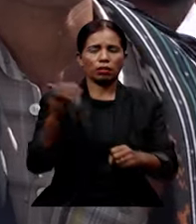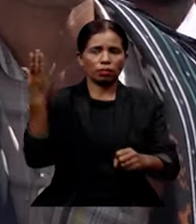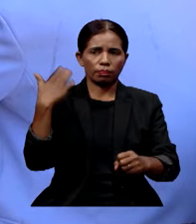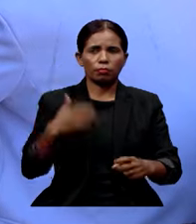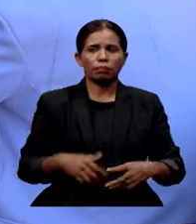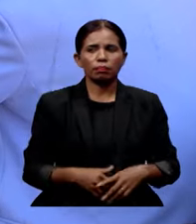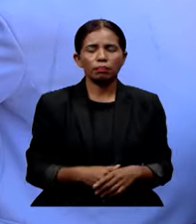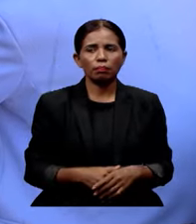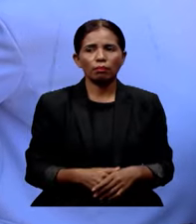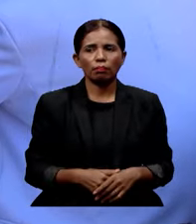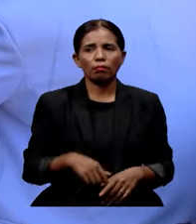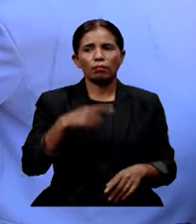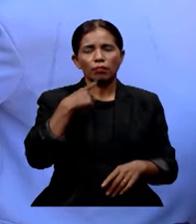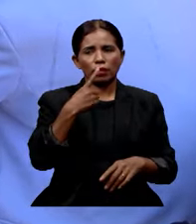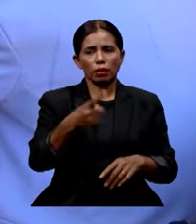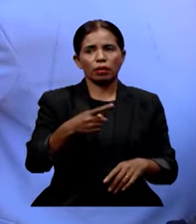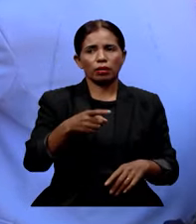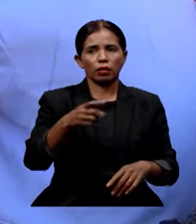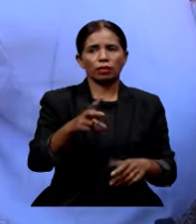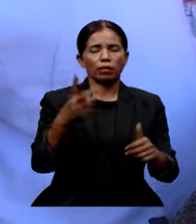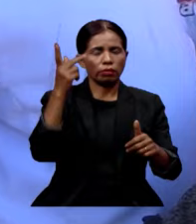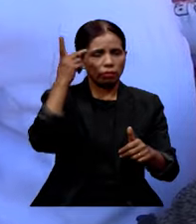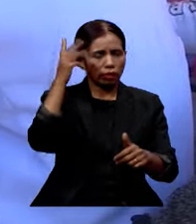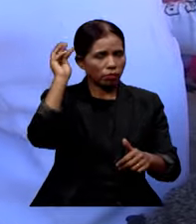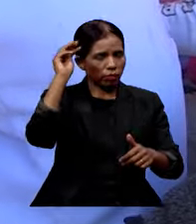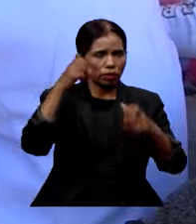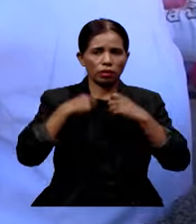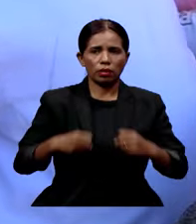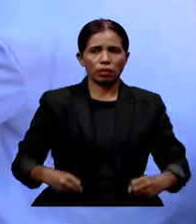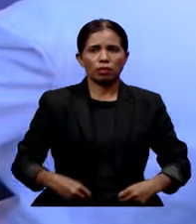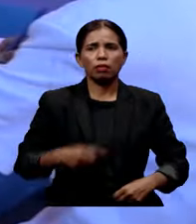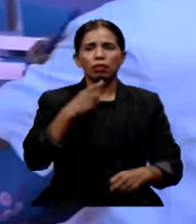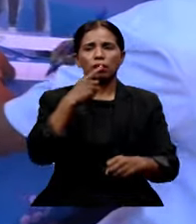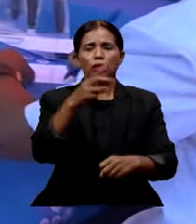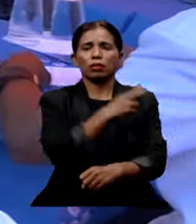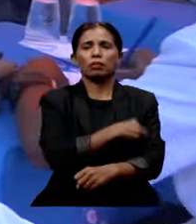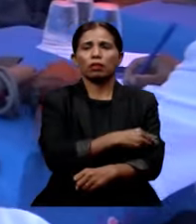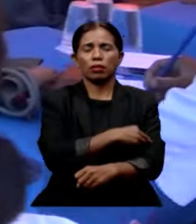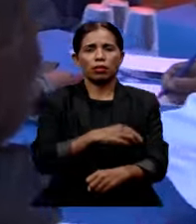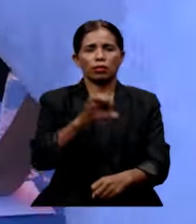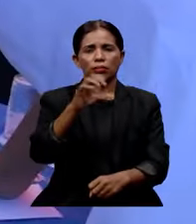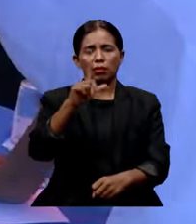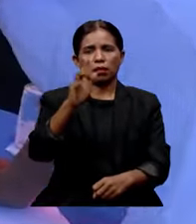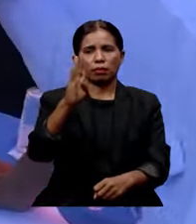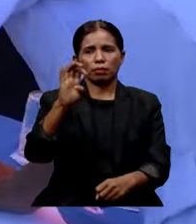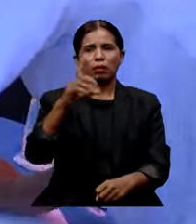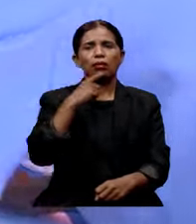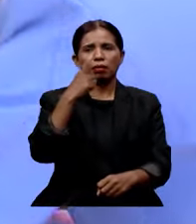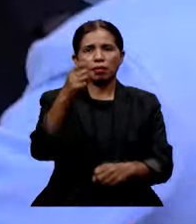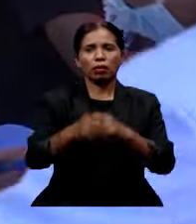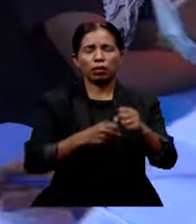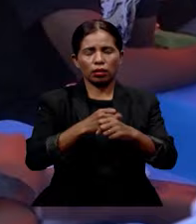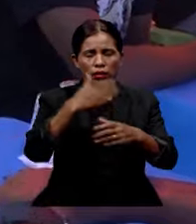kotukne. Hatamba preocupação ne vice-ministro Saúde e operacionalização hospitais Flávio Brandão Hateten tina